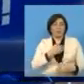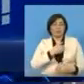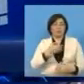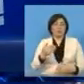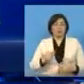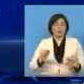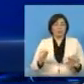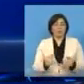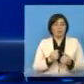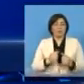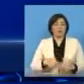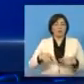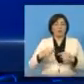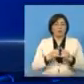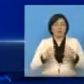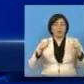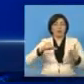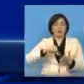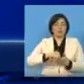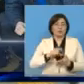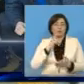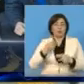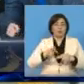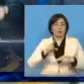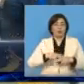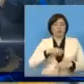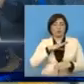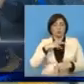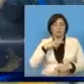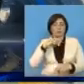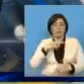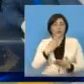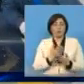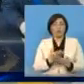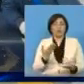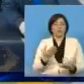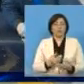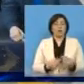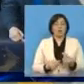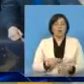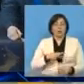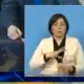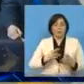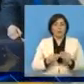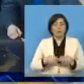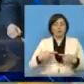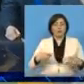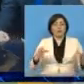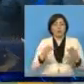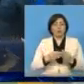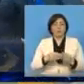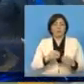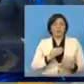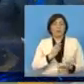тауы футболдың дамуына үлесін қосып жүрген жастың бұл ісі үлгі боларлық. Ойыншыларға келсек, барлығы түрлі салада қызмет етіп жүрген